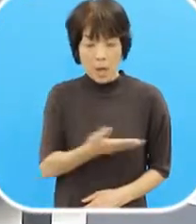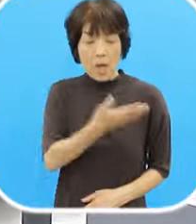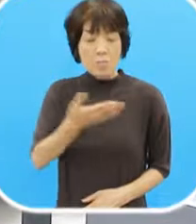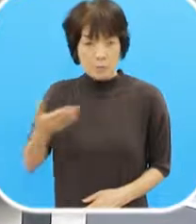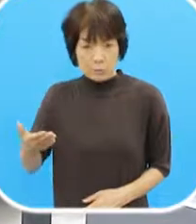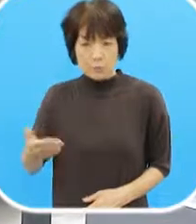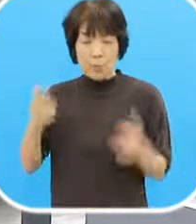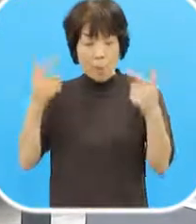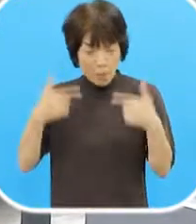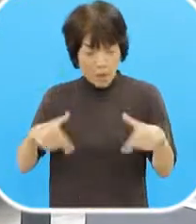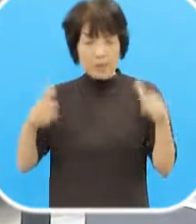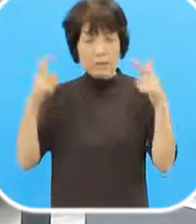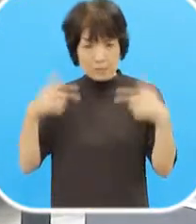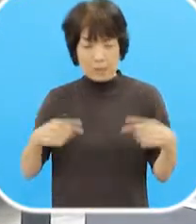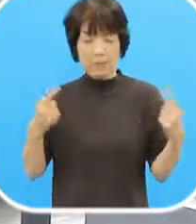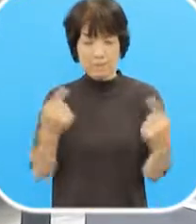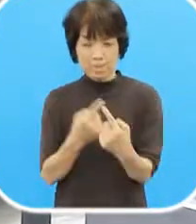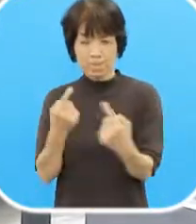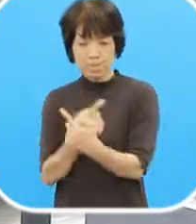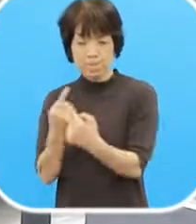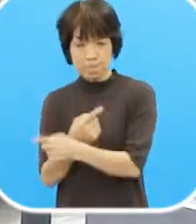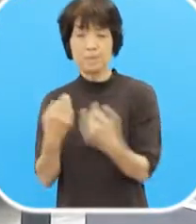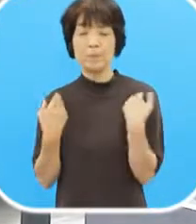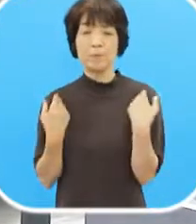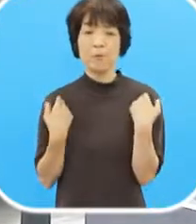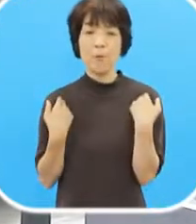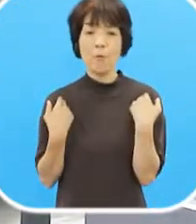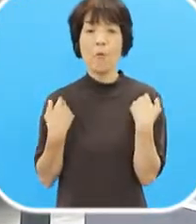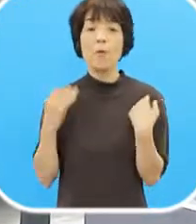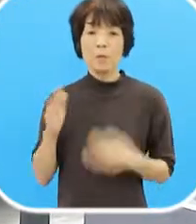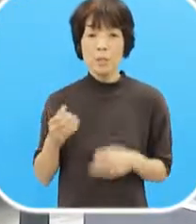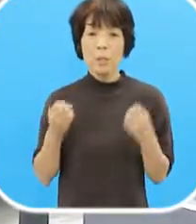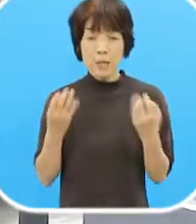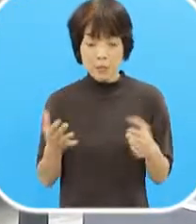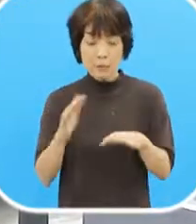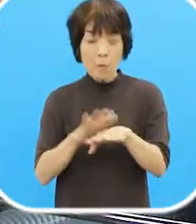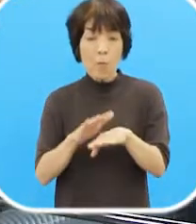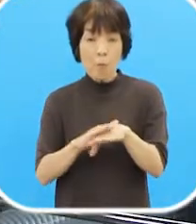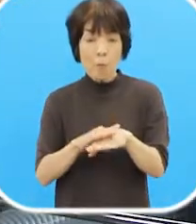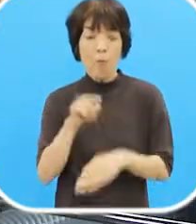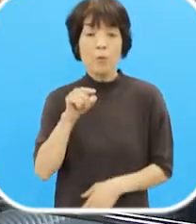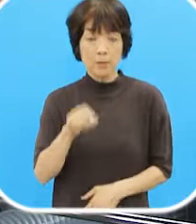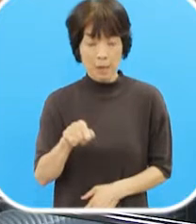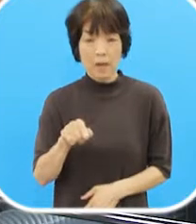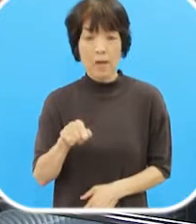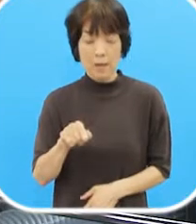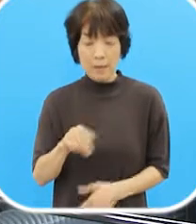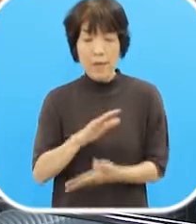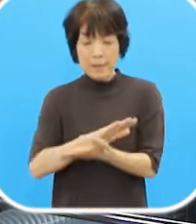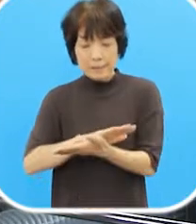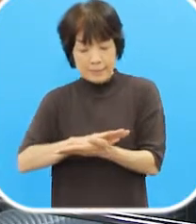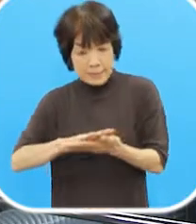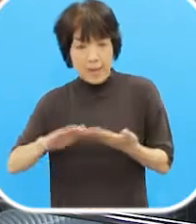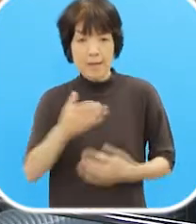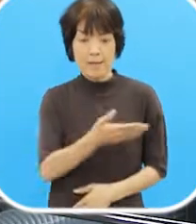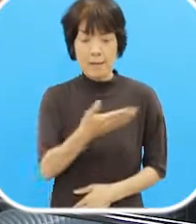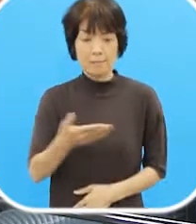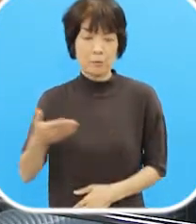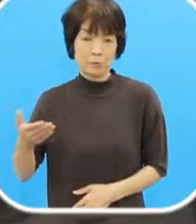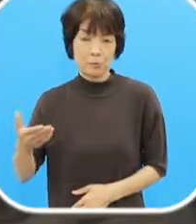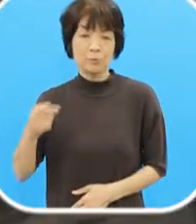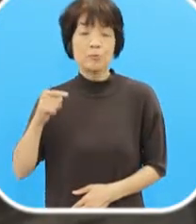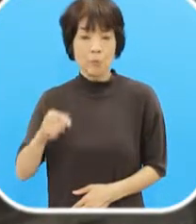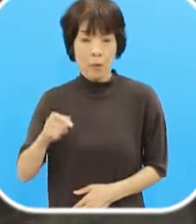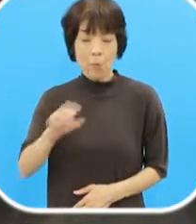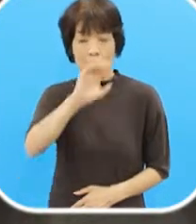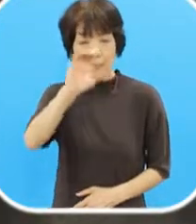を毎日何回も何回も取り替えてましたけれども、 はい、 計算式循環式という方式を取り入れまして、はい、